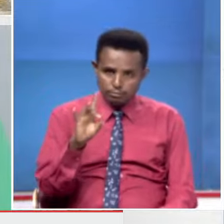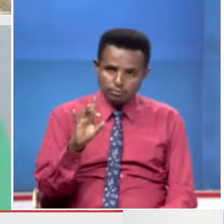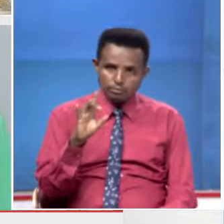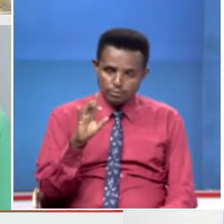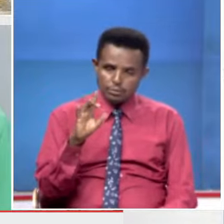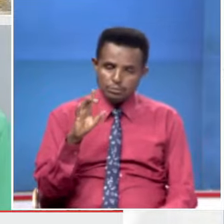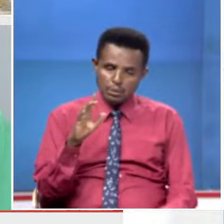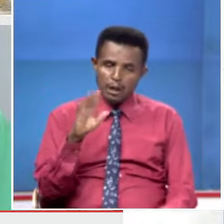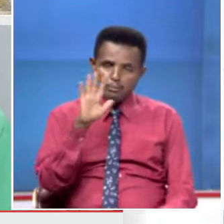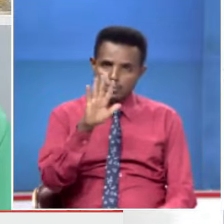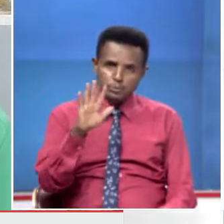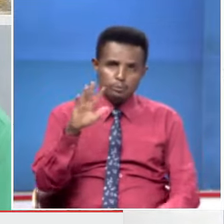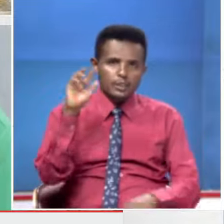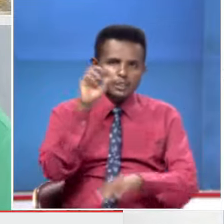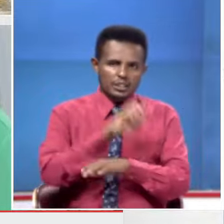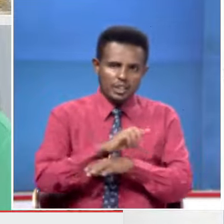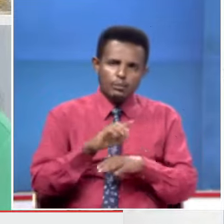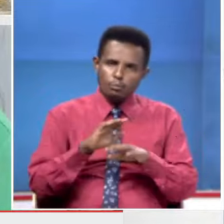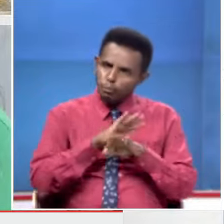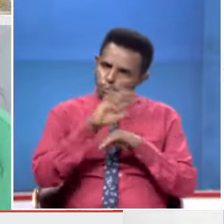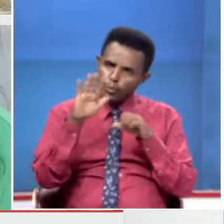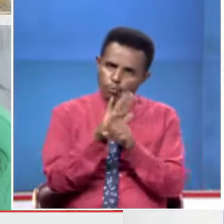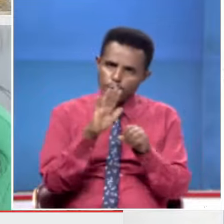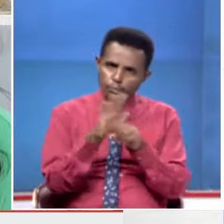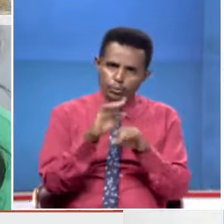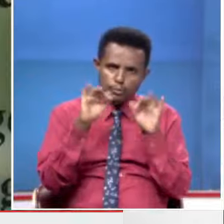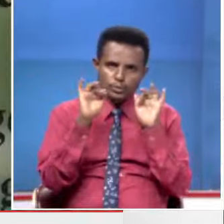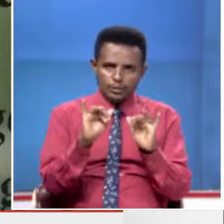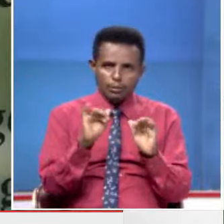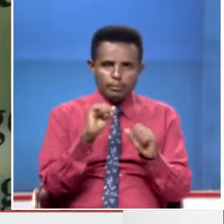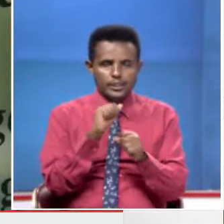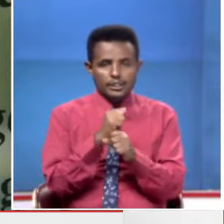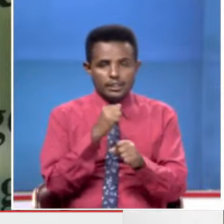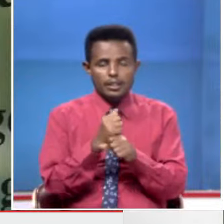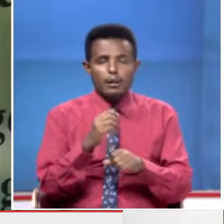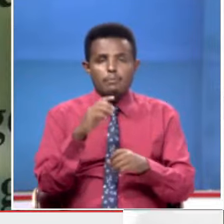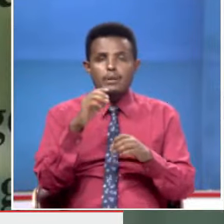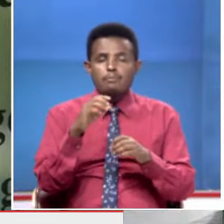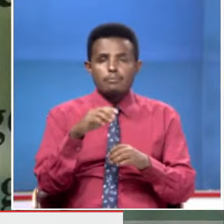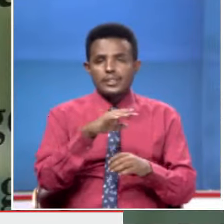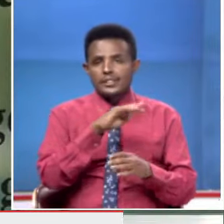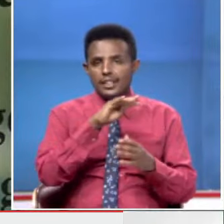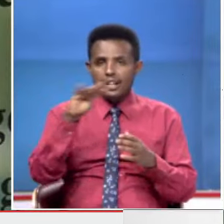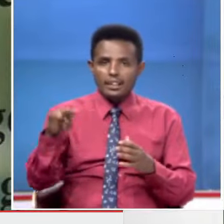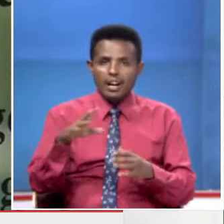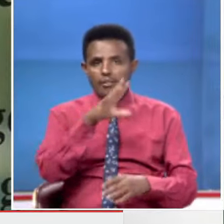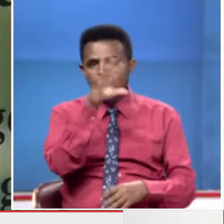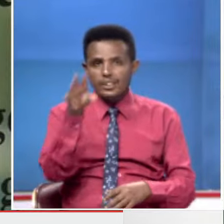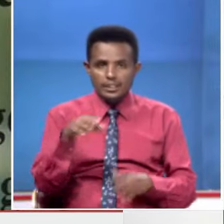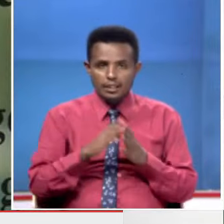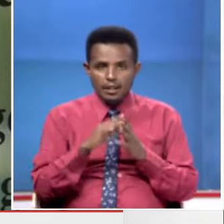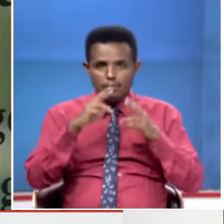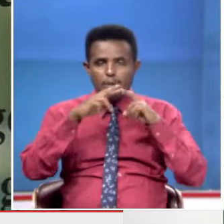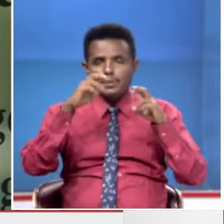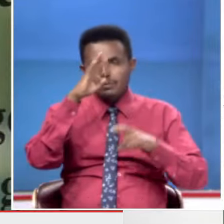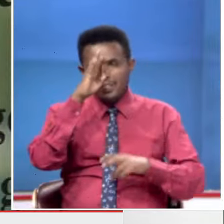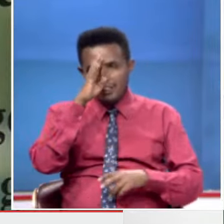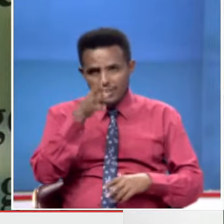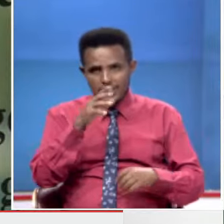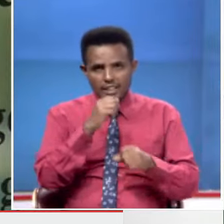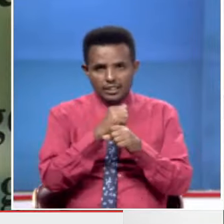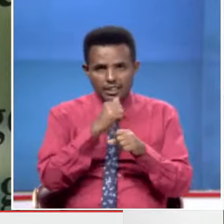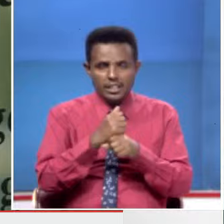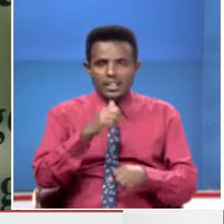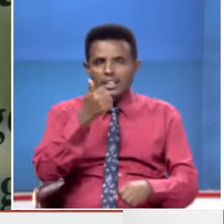እንደዛው መስራት እንግዲህ ይሄ መደረግ አለበት። በምስራቅ አፍሪካ ትኩረቱን አድርጎ በምርምርና ፈጠራ ስራ ላይ ካተኮረው